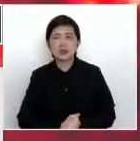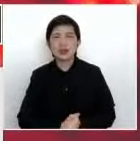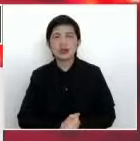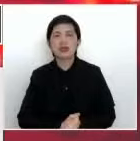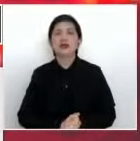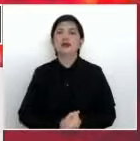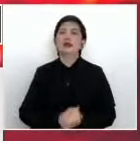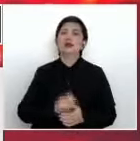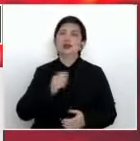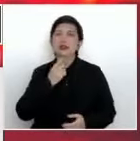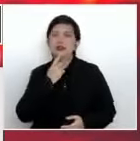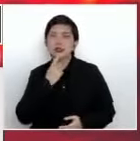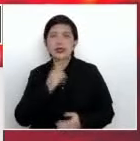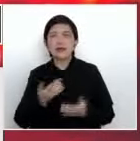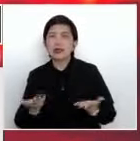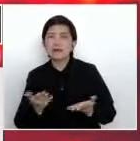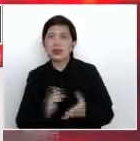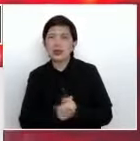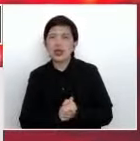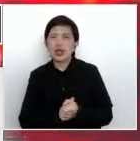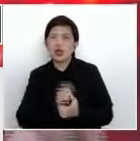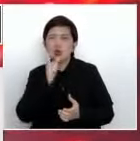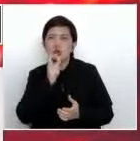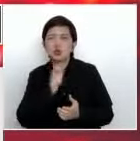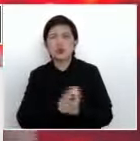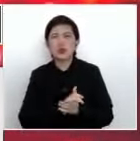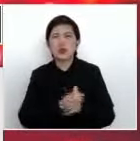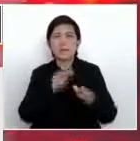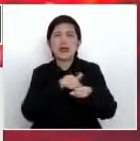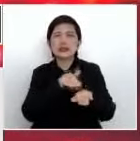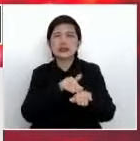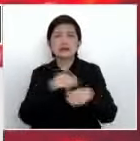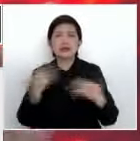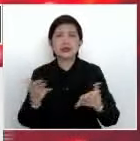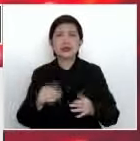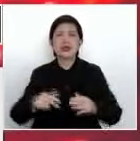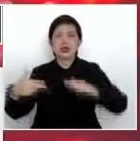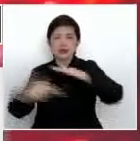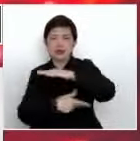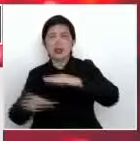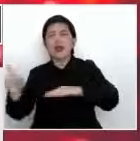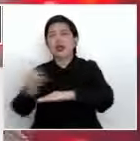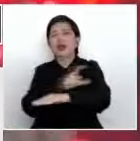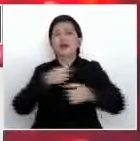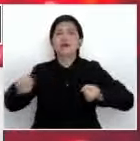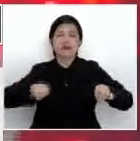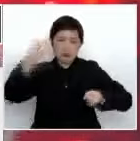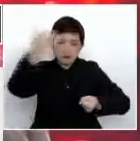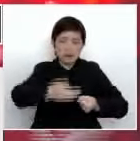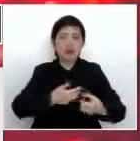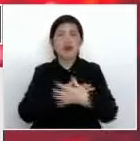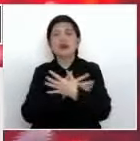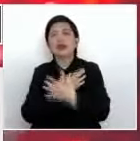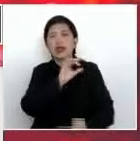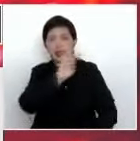matset ada dua ideolog idei mfasilitas pergerakan MRT lrt Trans Jakarta busway Bik dan lain